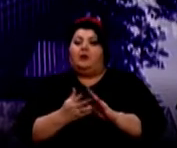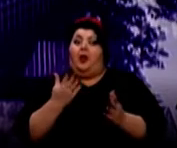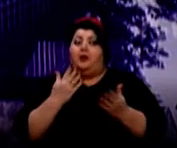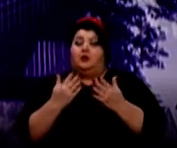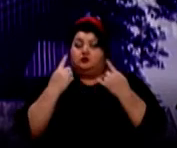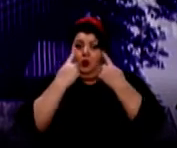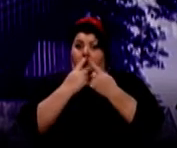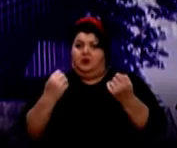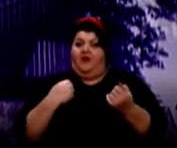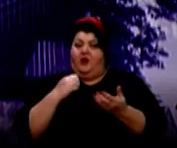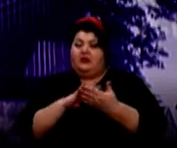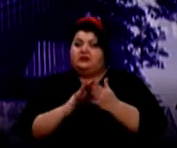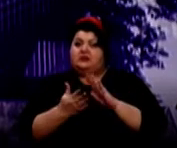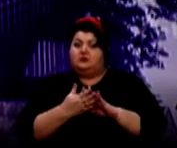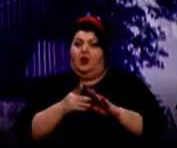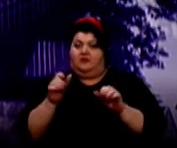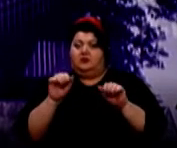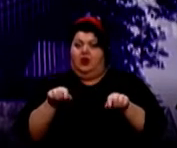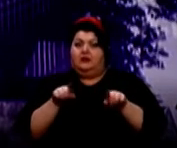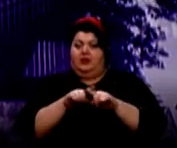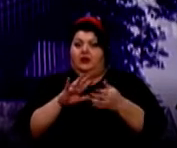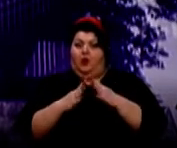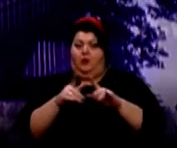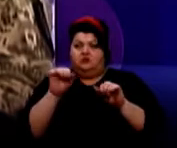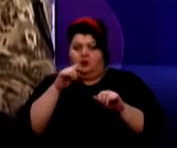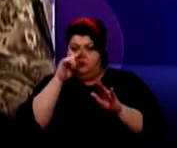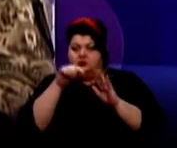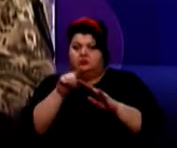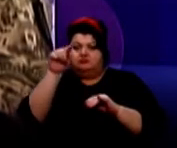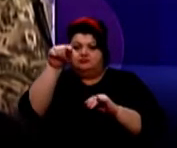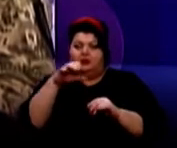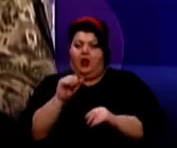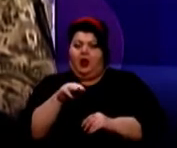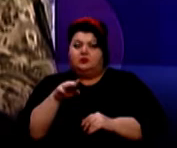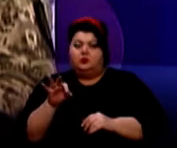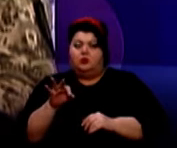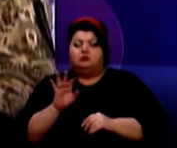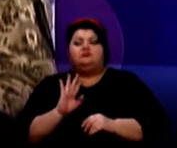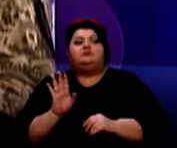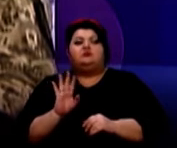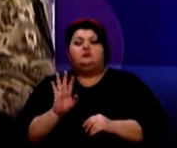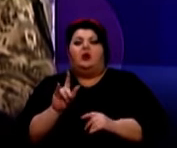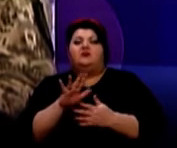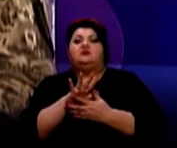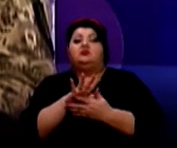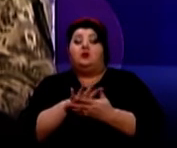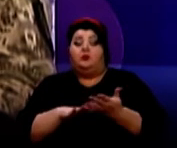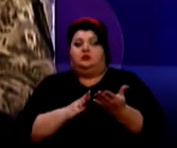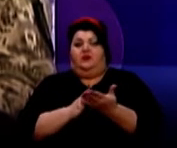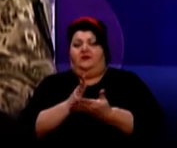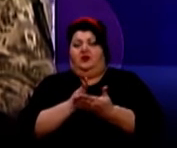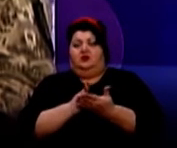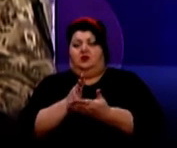строковики за таких умов можуть потрапити? Ні. Вони продовжують далі військову службу, поки не